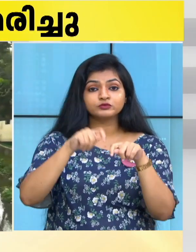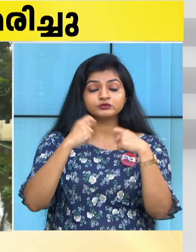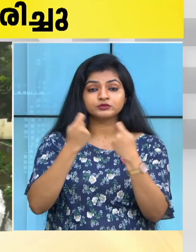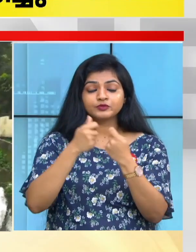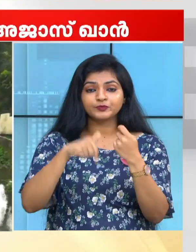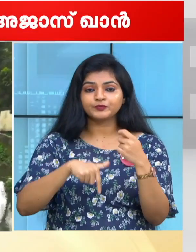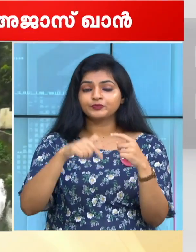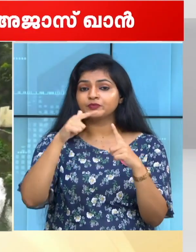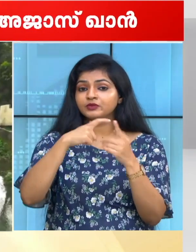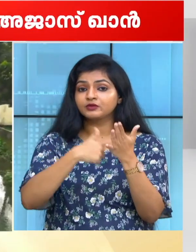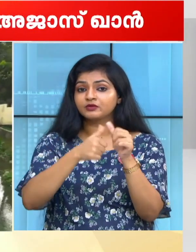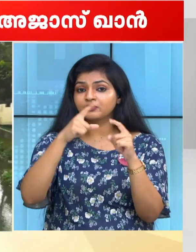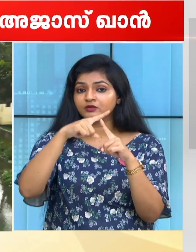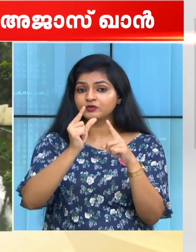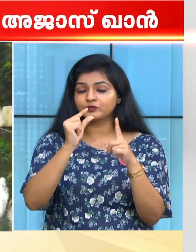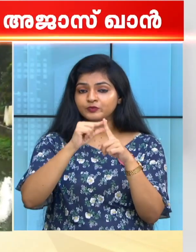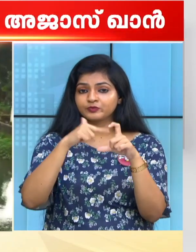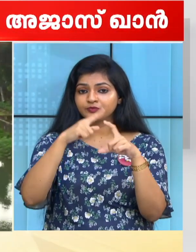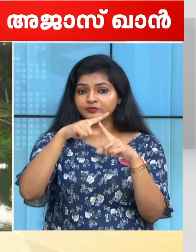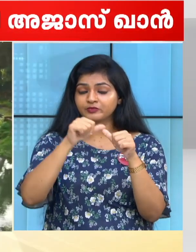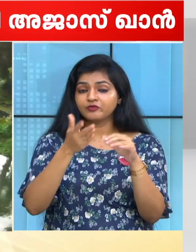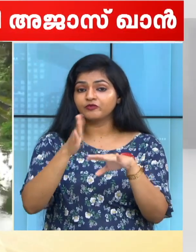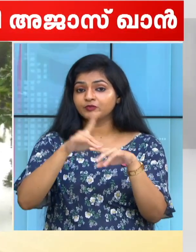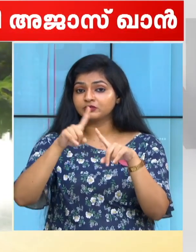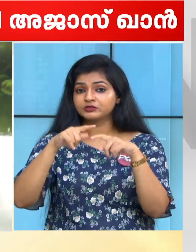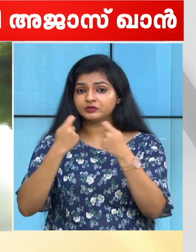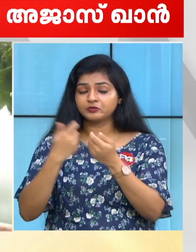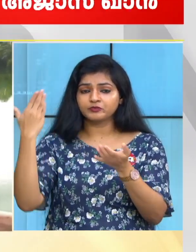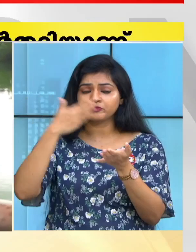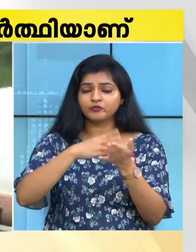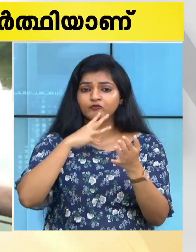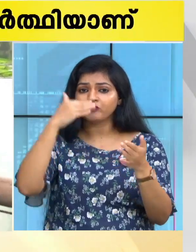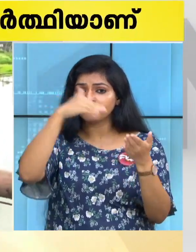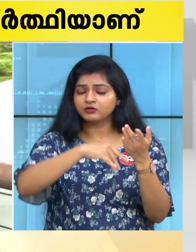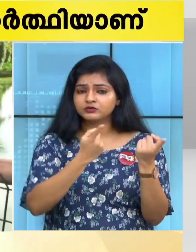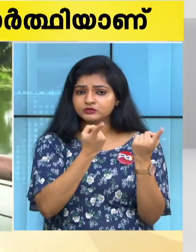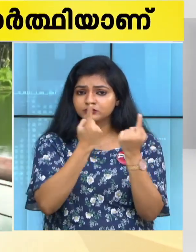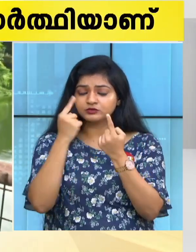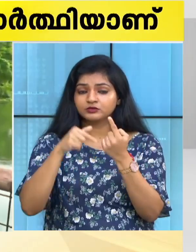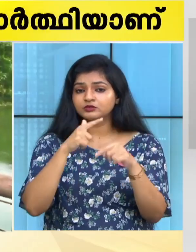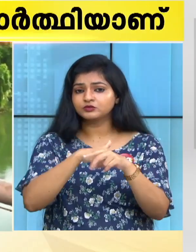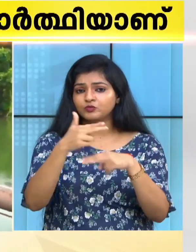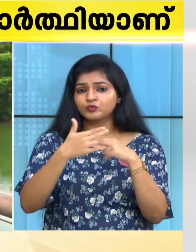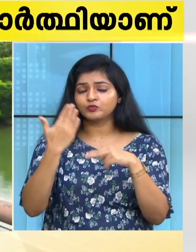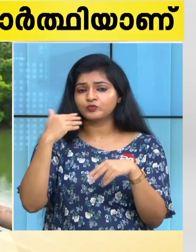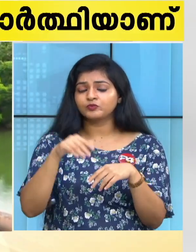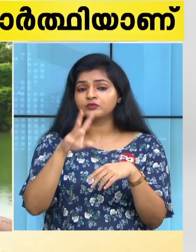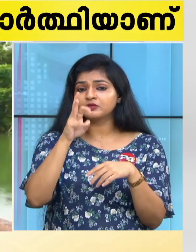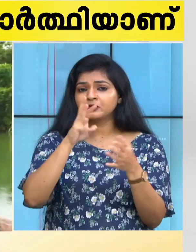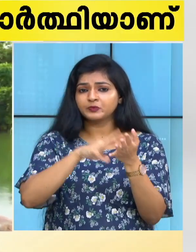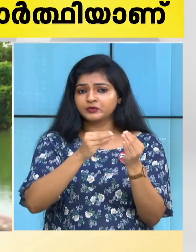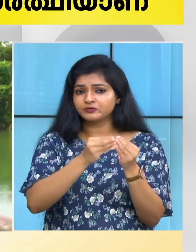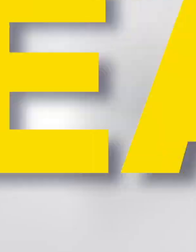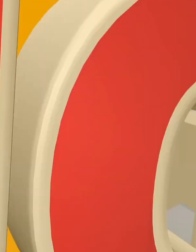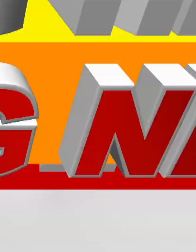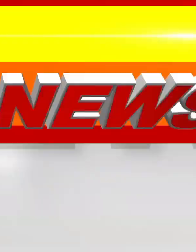ഈരാറ്റുപേട്ടയിൽ നിന്നുള്ള ടീം എമർജൻസിയും ചേർന്ന് വിശദമായിട്ടുള്ള ഒരു പരിശോധന നടത്തി. അങ്ങനെയാണ് അല്പസമയം മുമ്പ് ഒരു 30 മീറ്റർ മാറി ഈ പുഴയിൽ